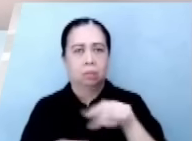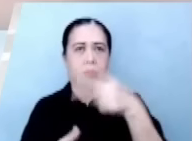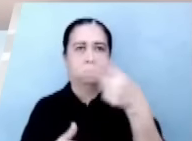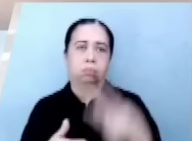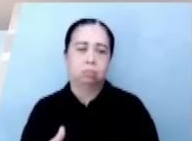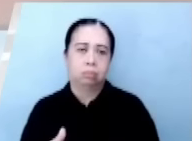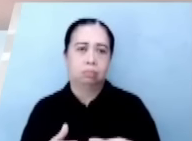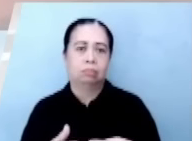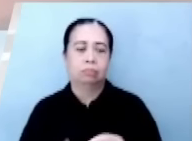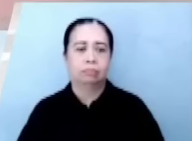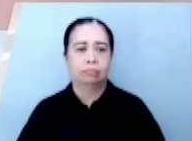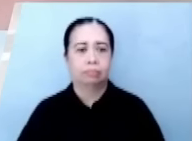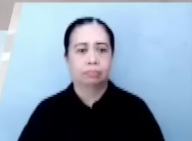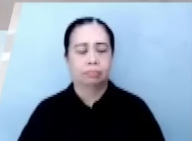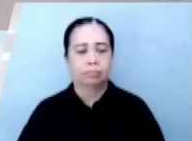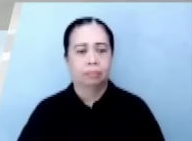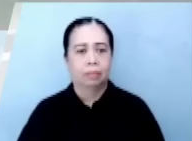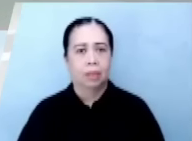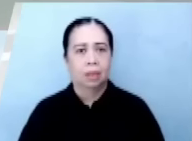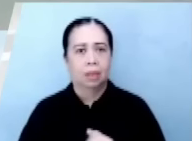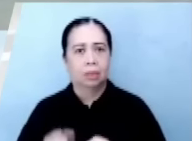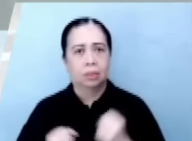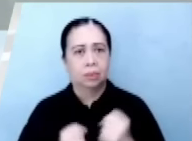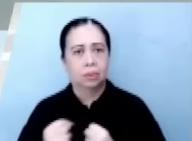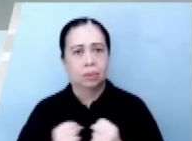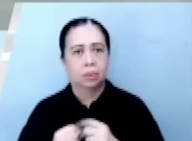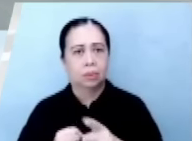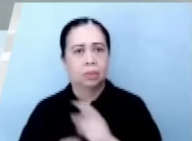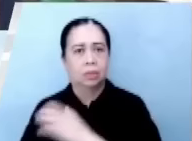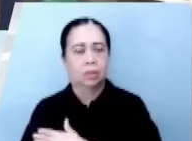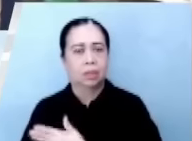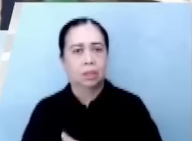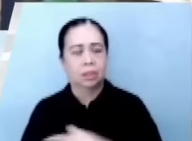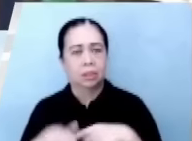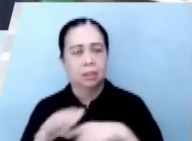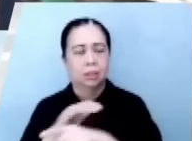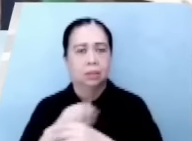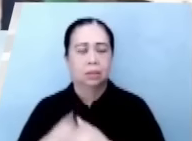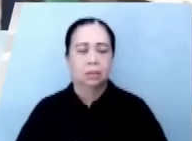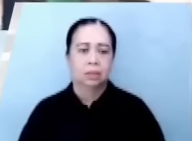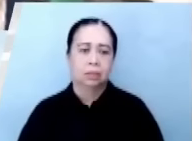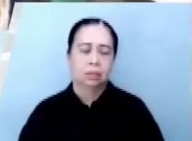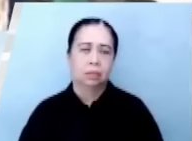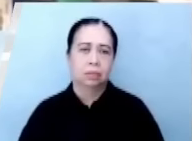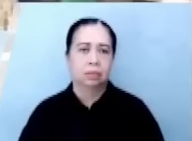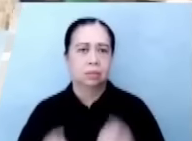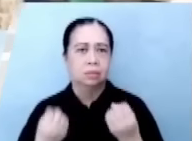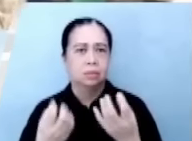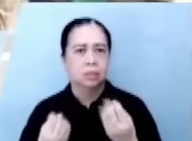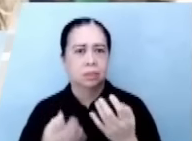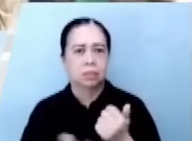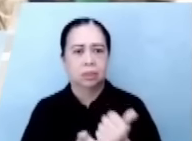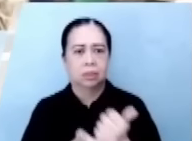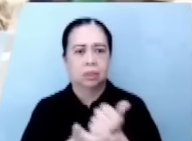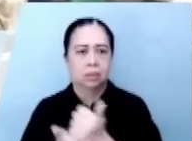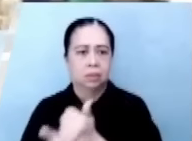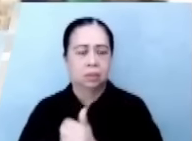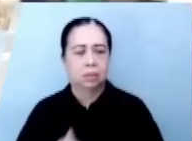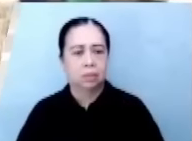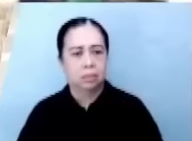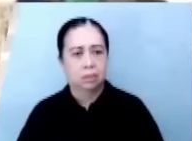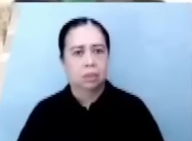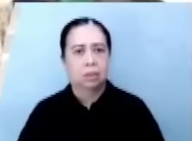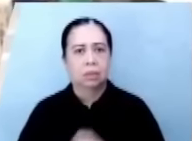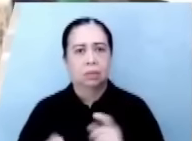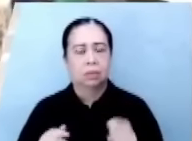Sky at ang pagtakbo palayo ng kanyang anak. Marami rin kami natutulungan. At lalo na po asawa